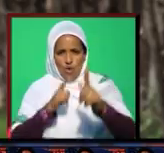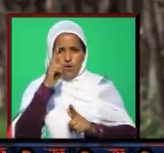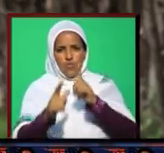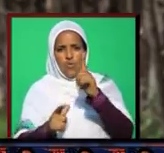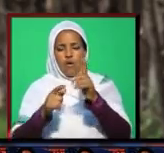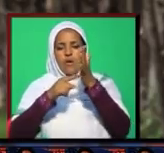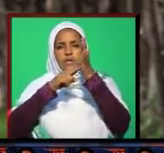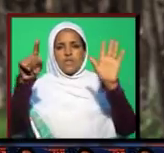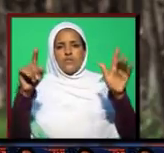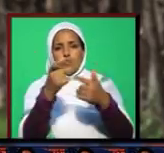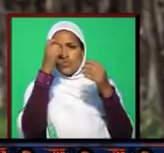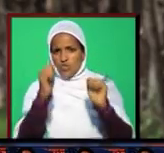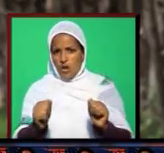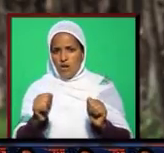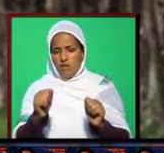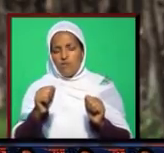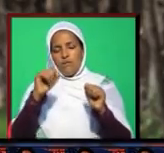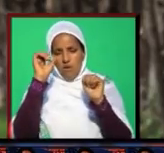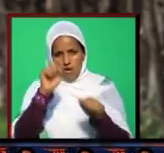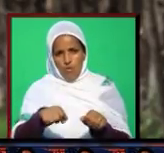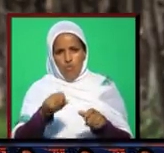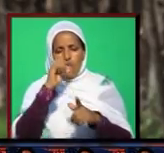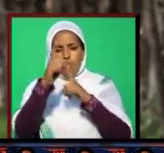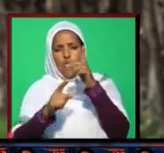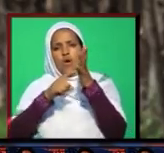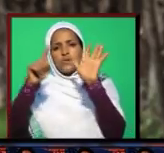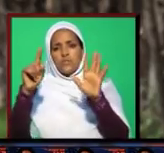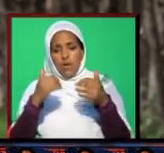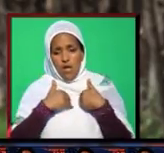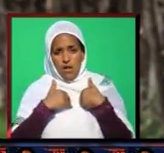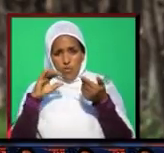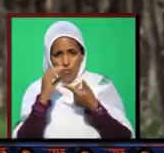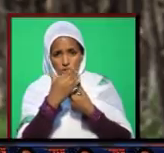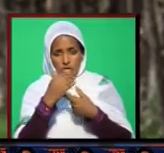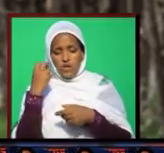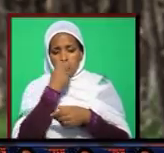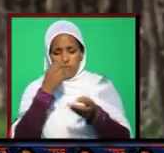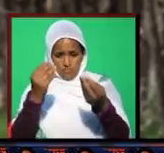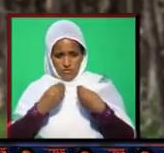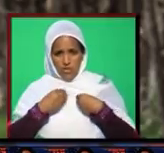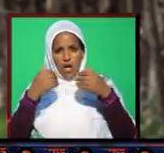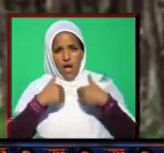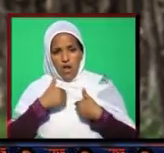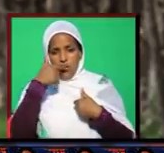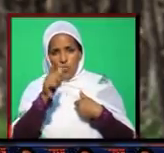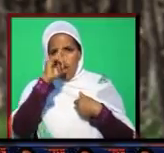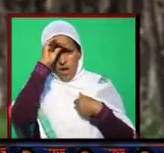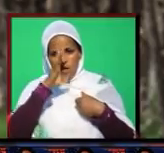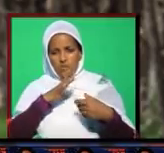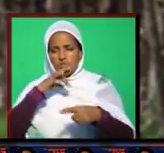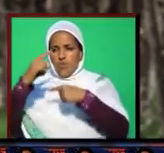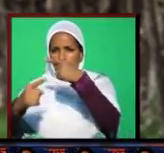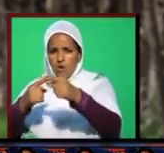ቢሆን ቋንቋ ሊገለጽ ይችላል፣ እግዚአብሔር ሊገልጽ ይችላል። ቋንቋ ተገልጿል የምንል ከሆነ ልሳን ተሰጥቶኛል የሚል ከሆነ አንድ